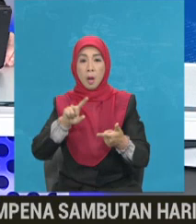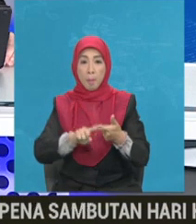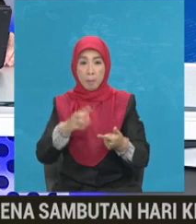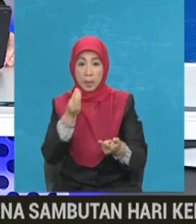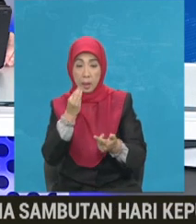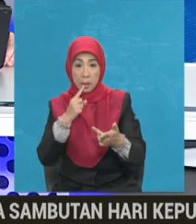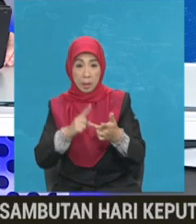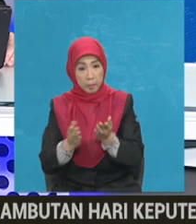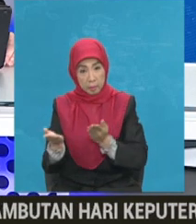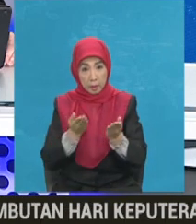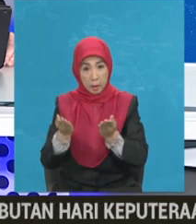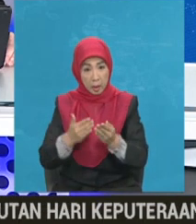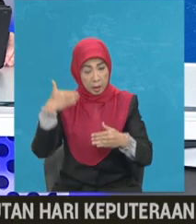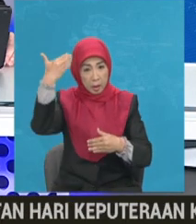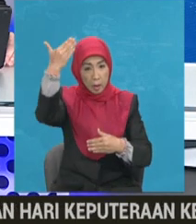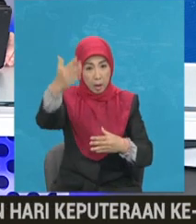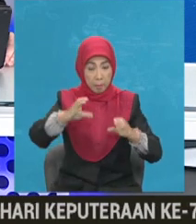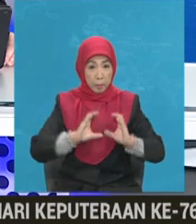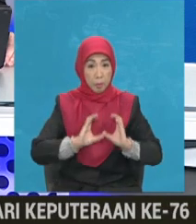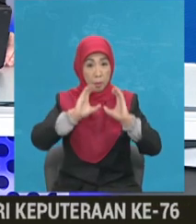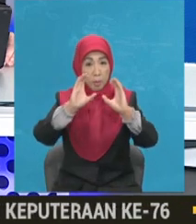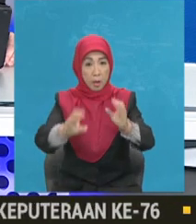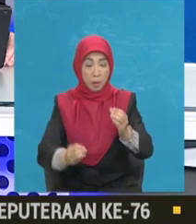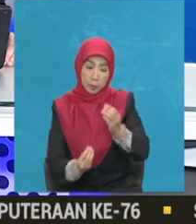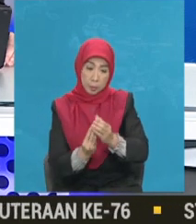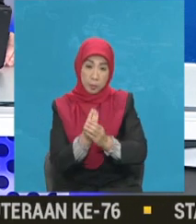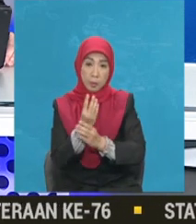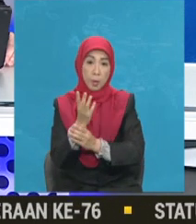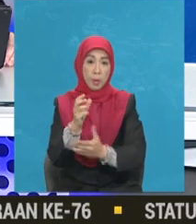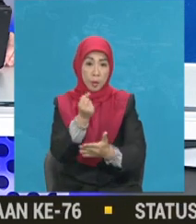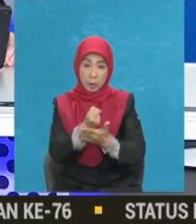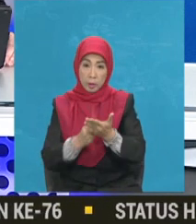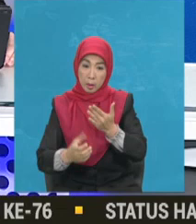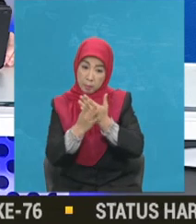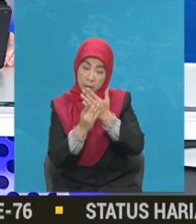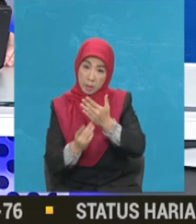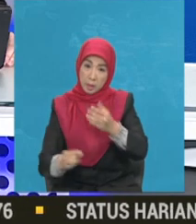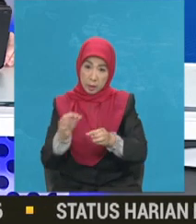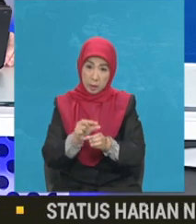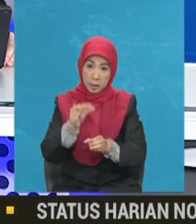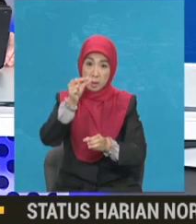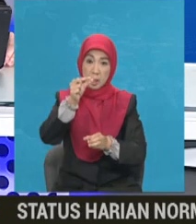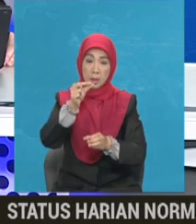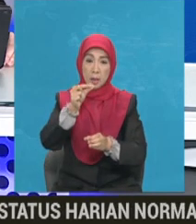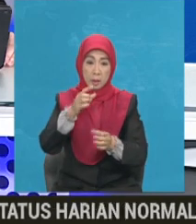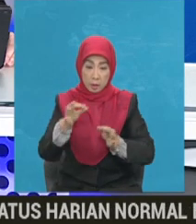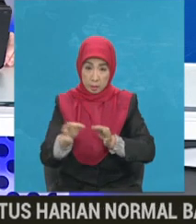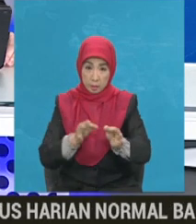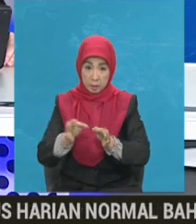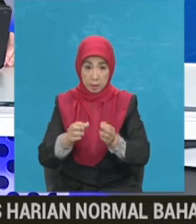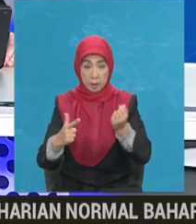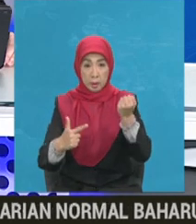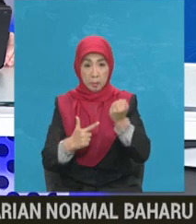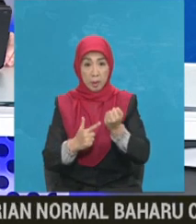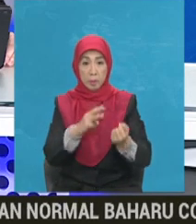penghormatan yang dijaga dapat terus menyumbang kepada pertumbuhan sektor bukan minyak dan gas bagaimanapun jelas timbalan